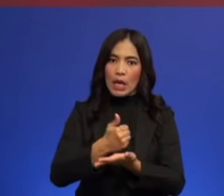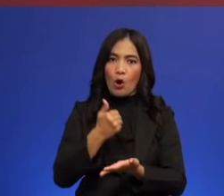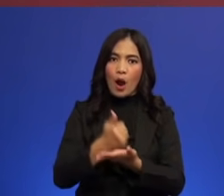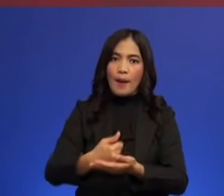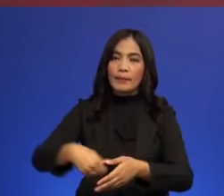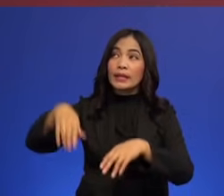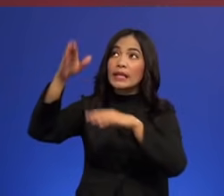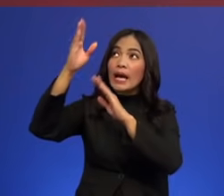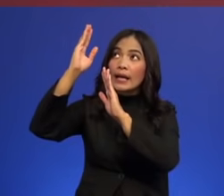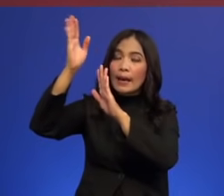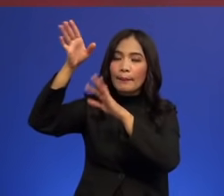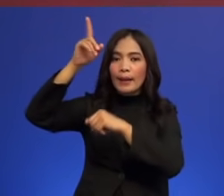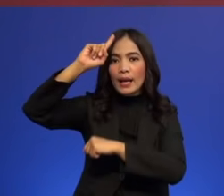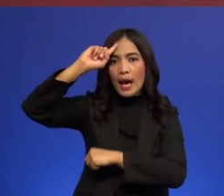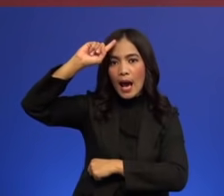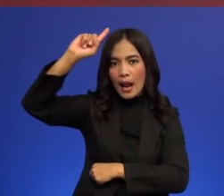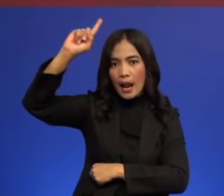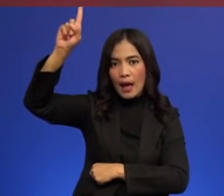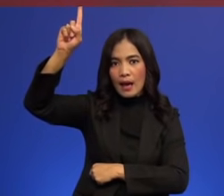di hadapan Allah.